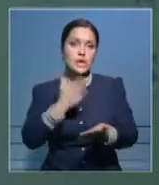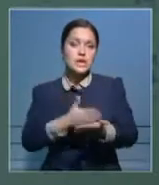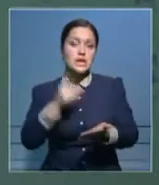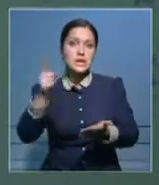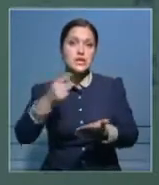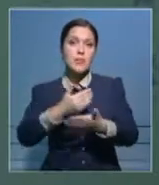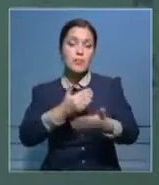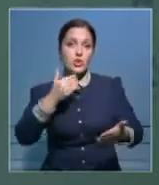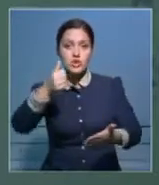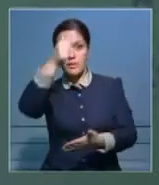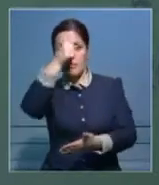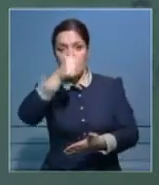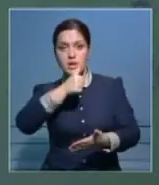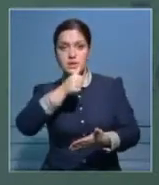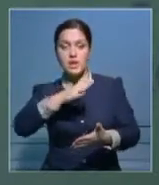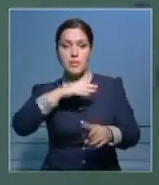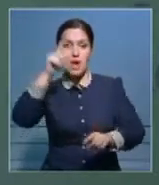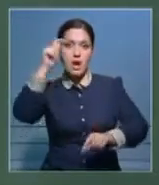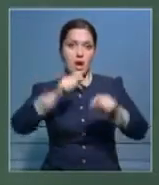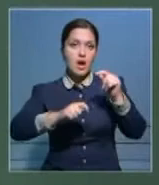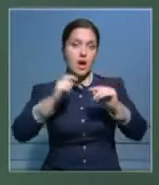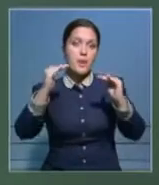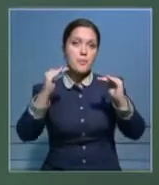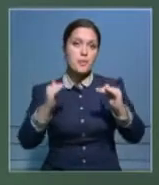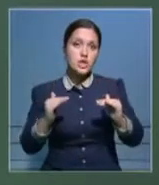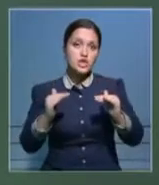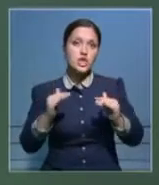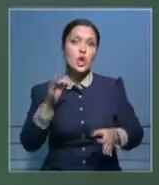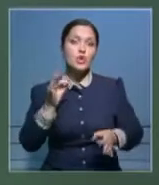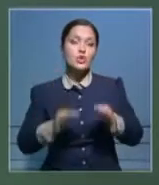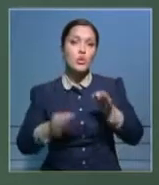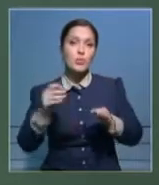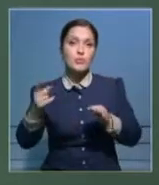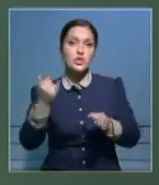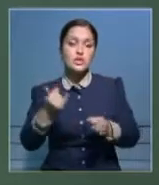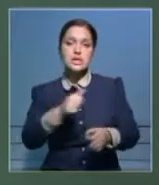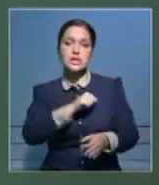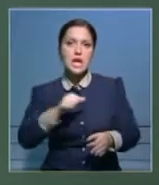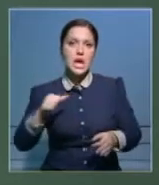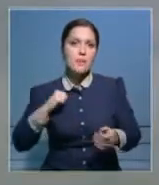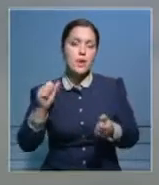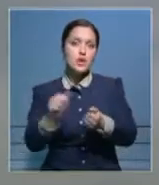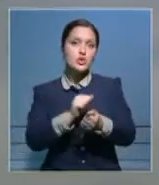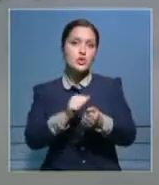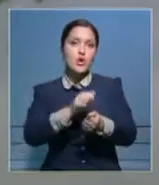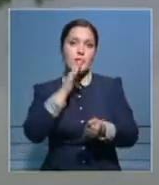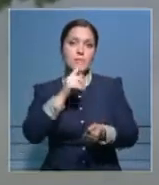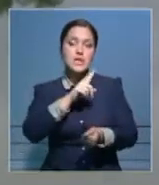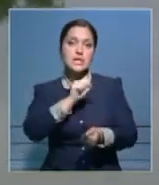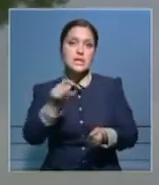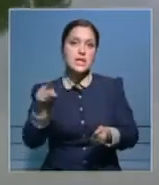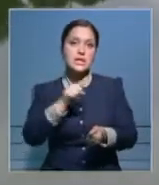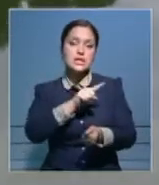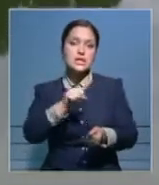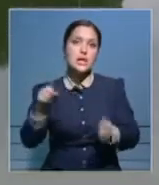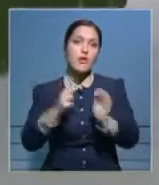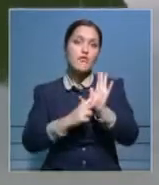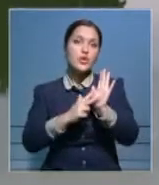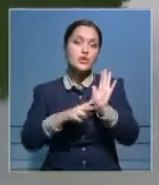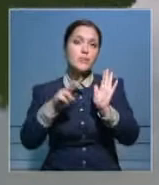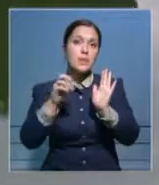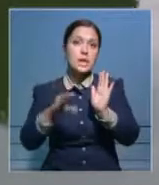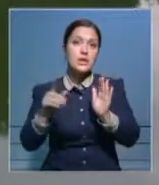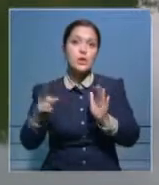синоптиков, в прошлом месяце выпало осадков заметно меньше нормы. Страна переживает самый засушливый период за последние 80 лет.